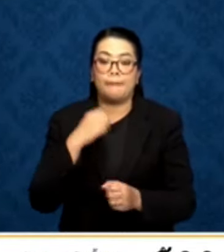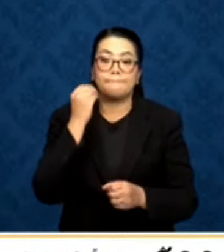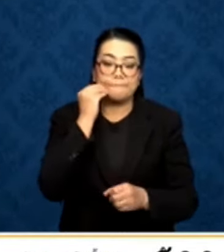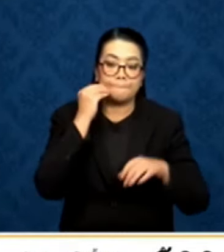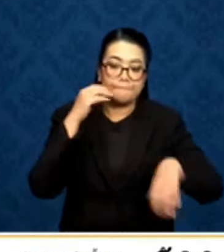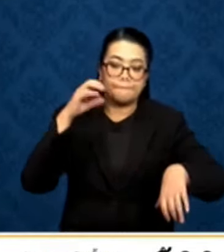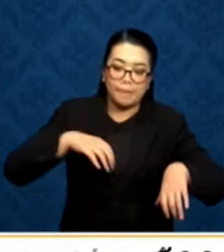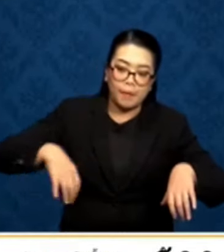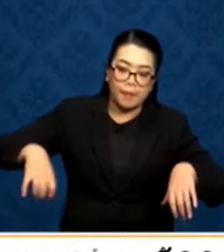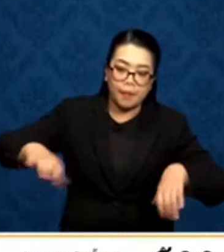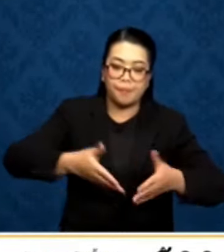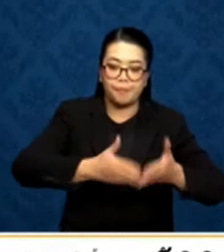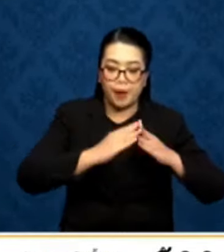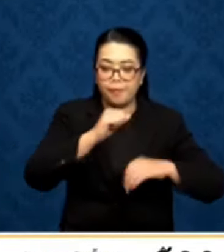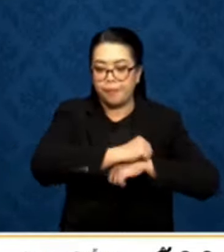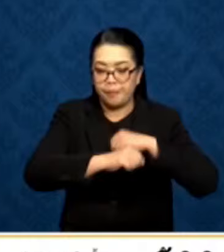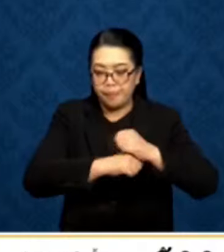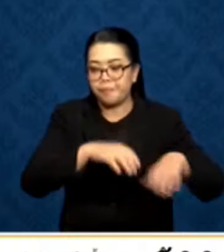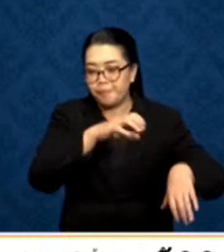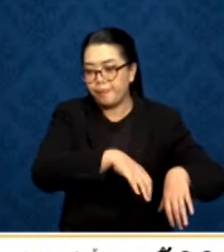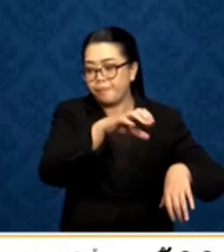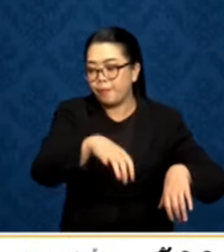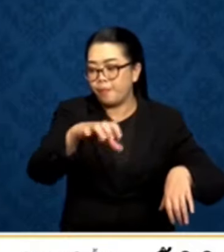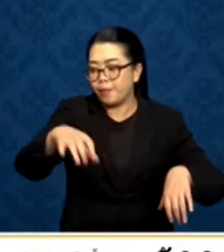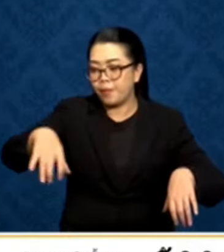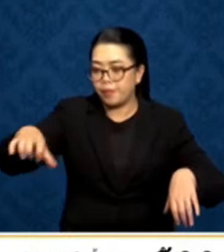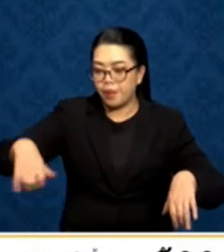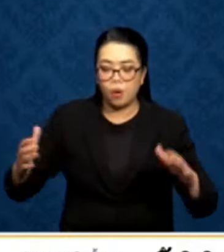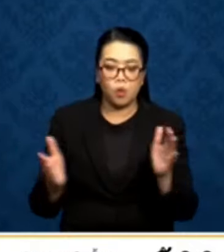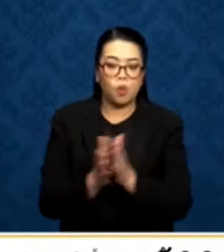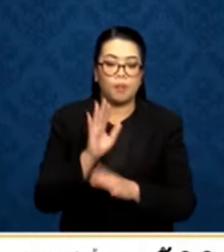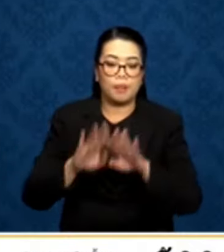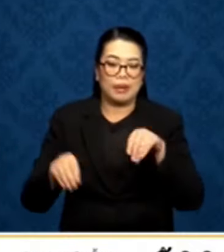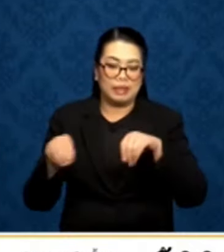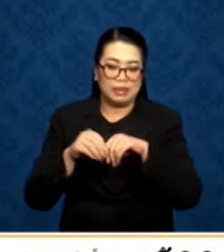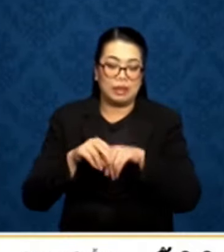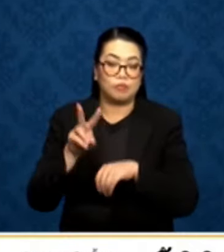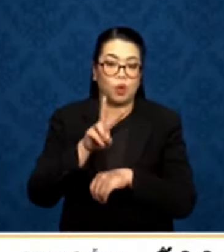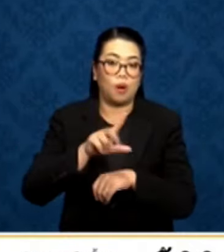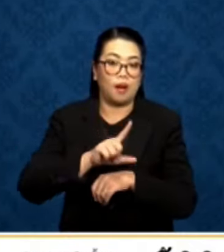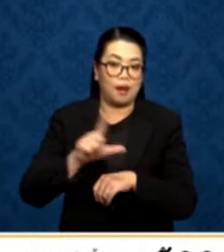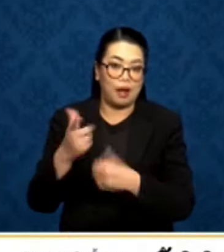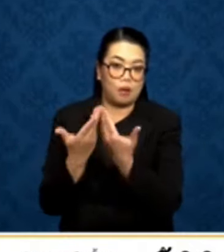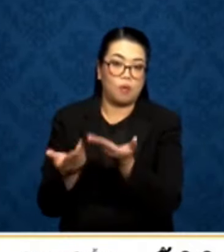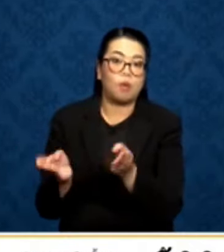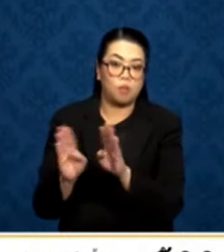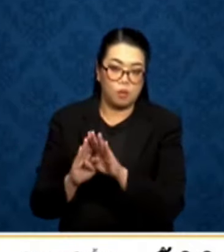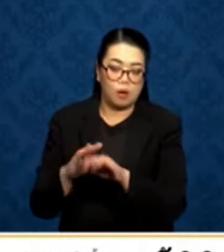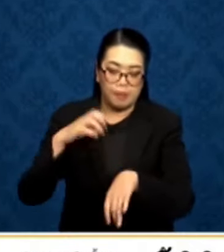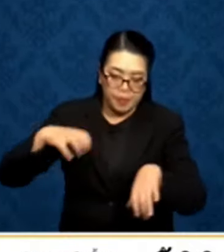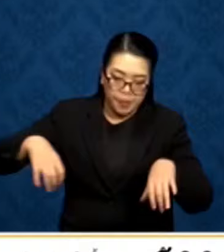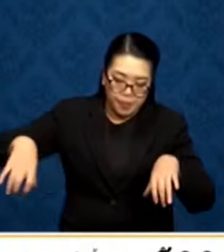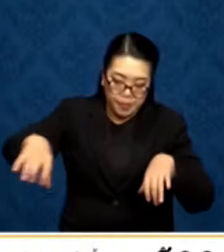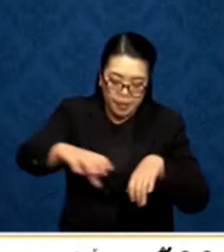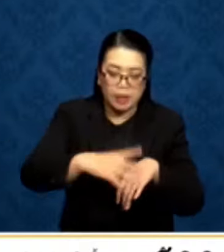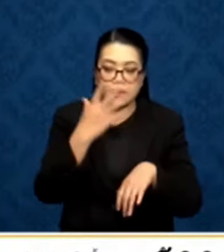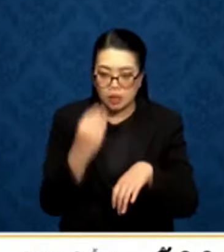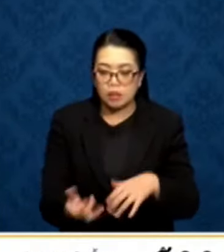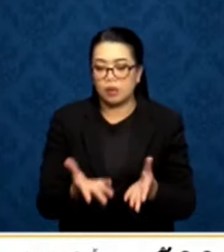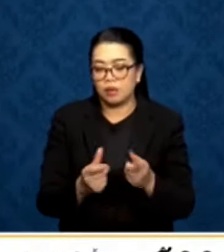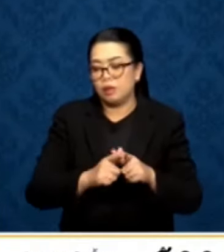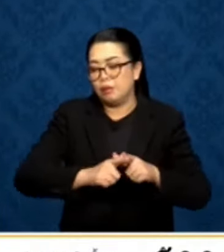ไปนะครับกับจำนวนความต้องการนะครับอีกประมาณเกือบ 2ล้านครัวเรือนนั้นเอ่อทางการเคหานั้นยังเหลือพื้นที่นะครับครับที่จะ